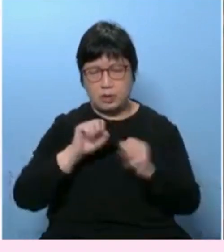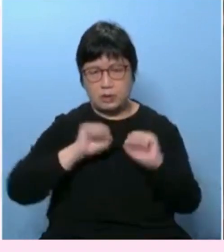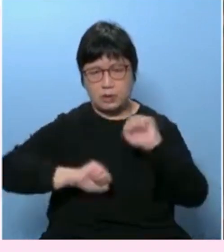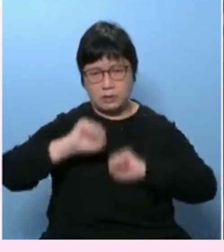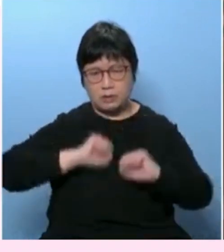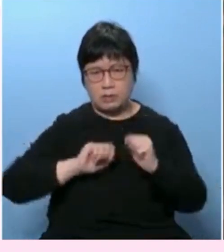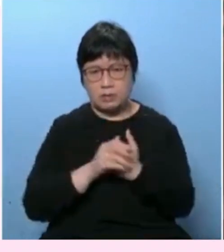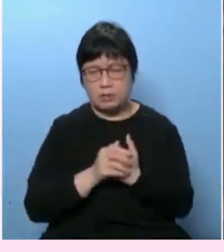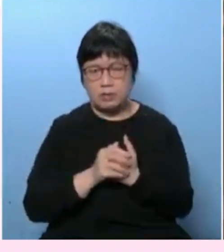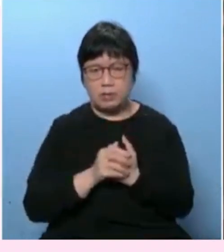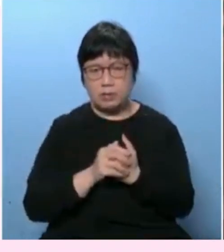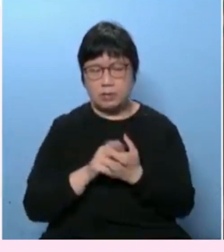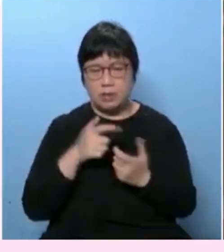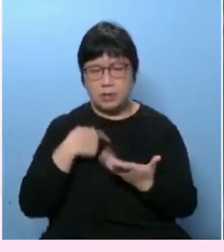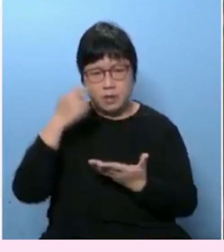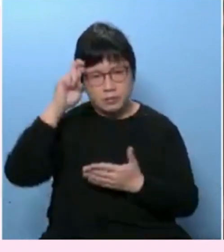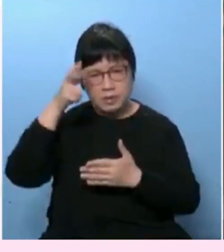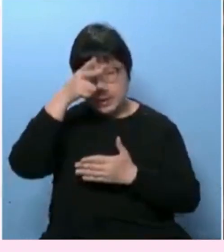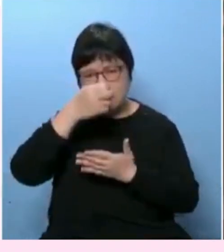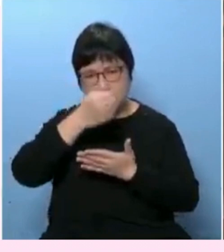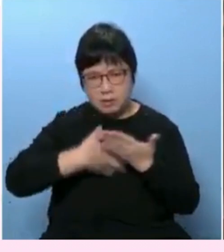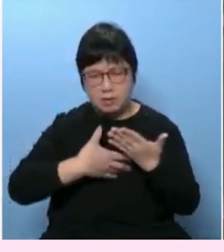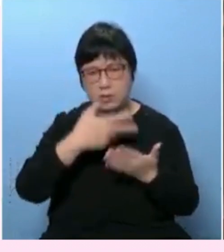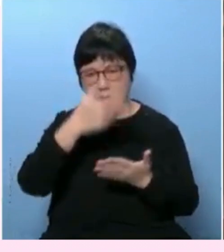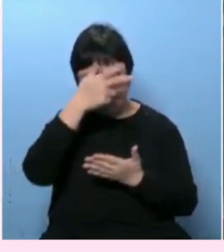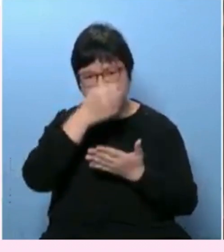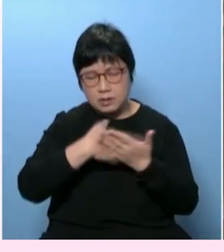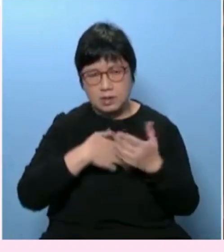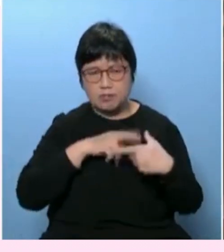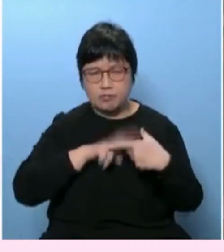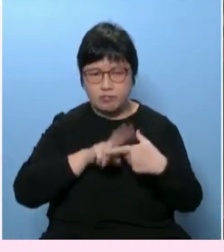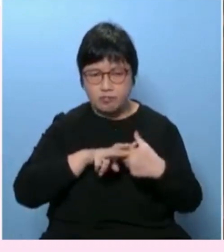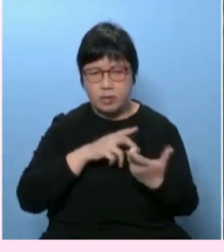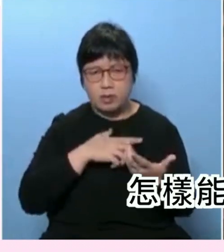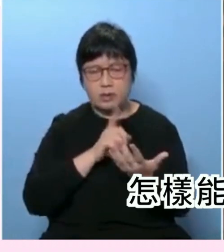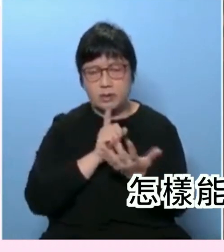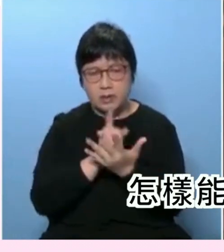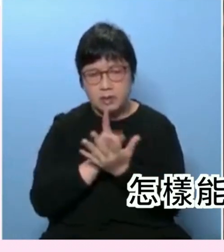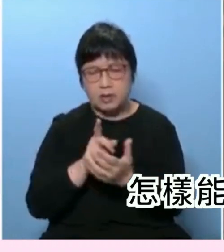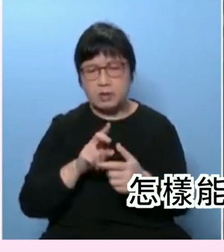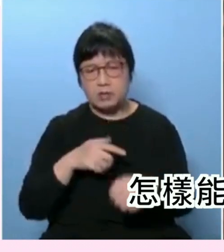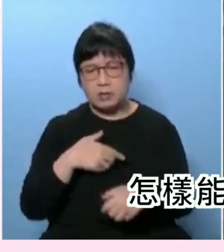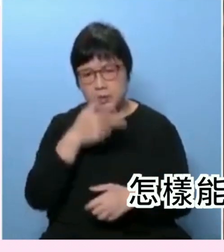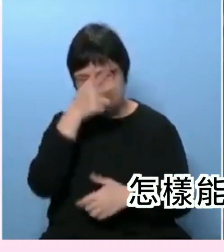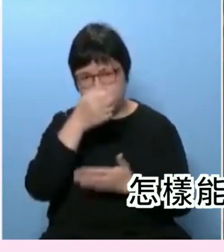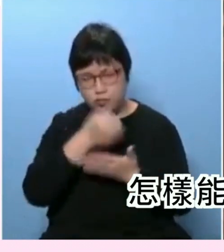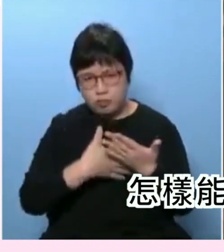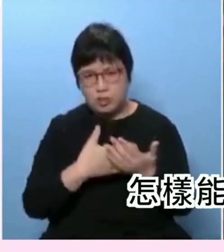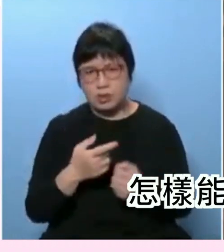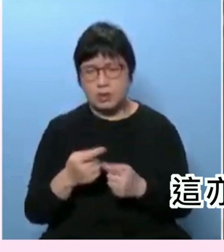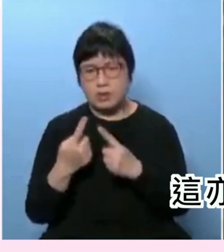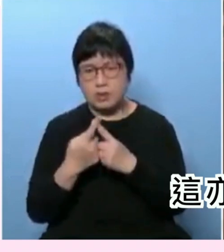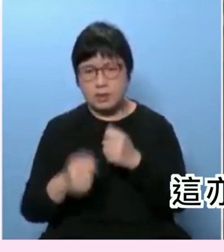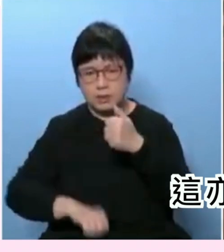去在我們想政策或者執行政策或者是推銷政策的時候，怎樣能夠這個更加做到是以民